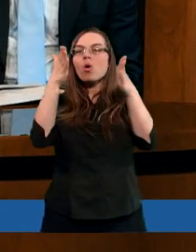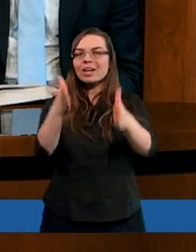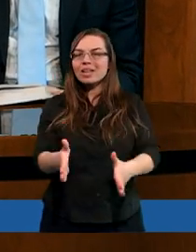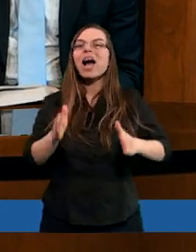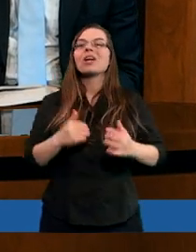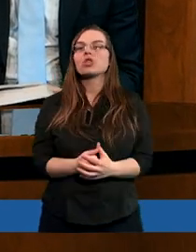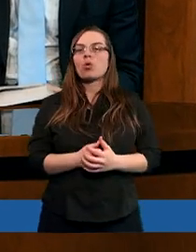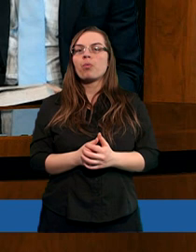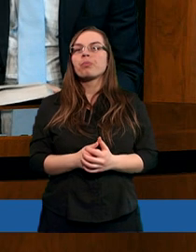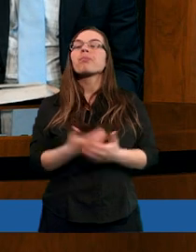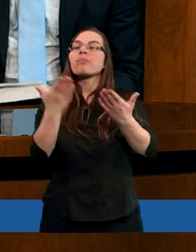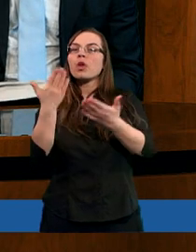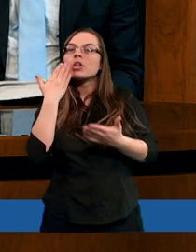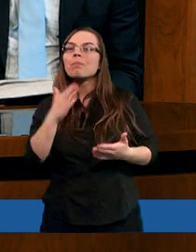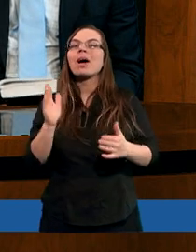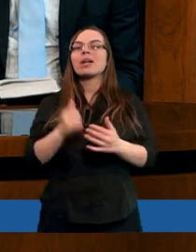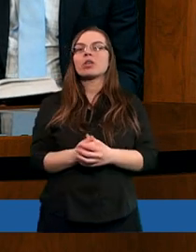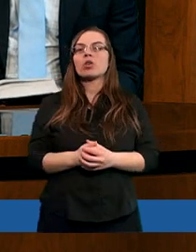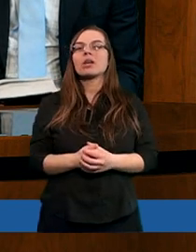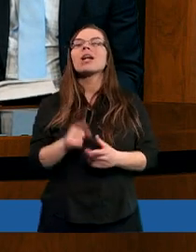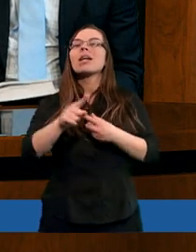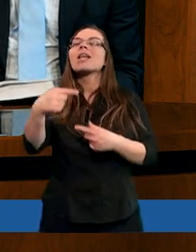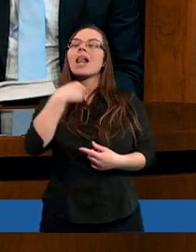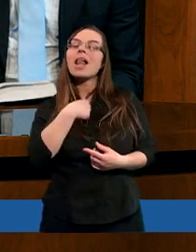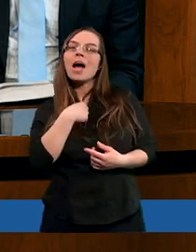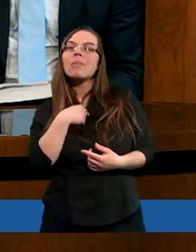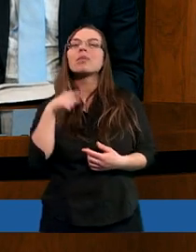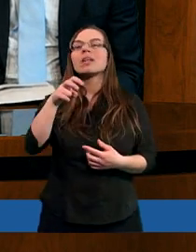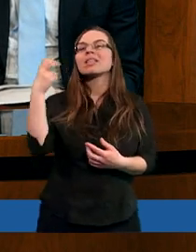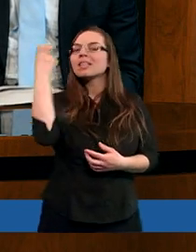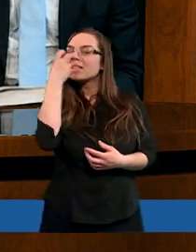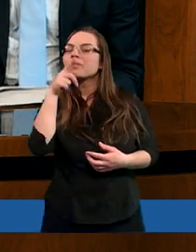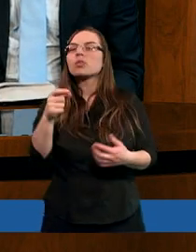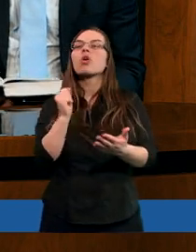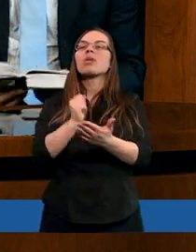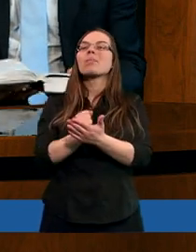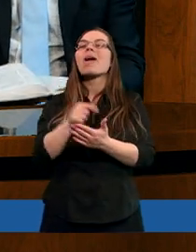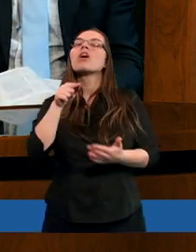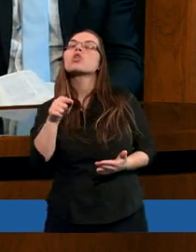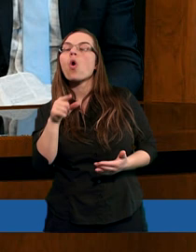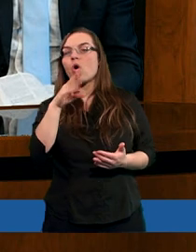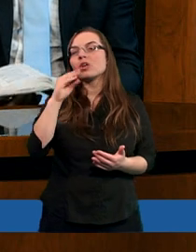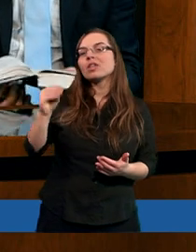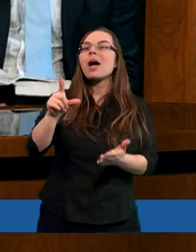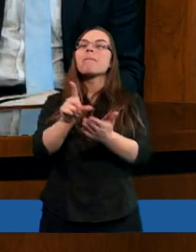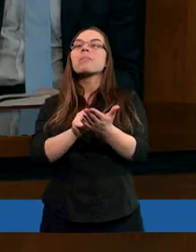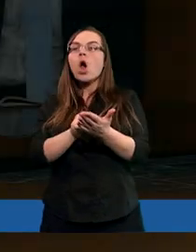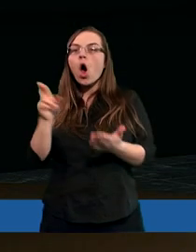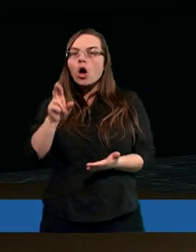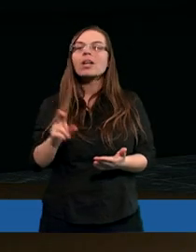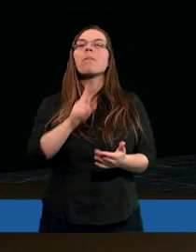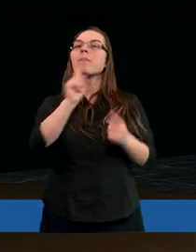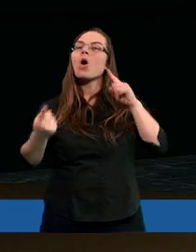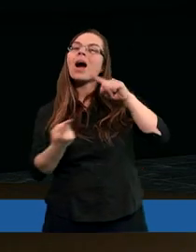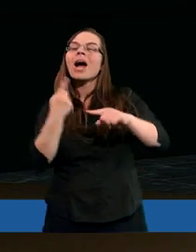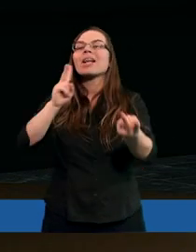Testament. Proszę bardzo. Dla mnie jest interesująca ta sprawa, że Piotr po